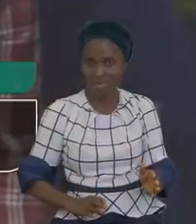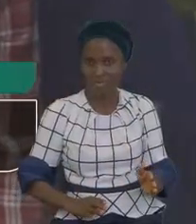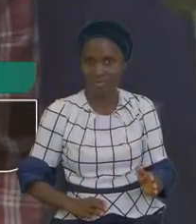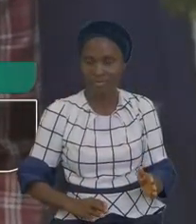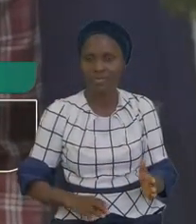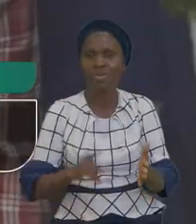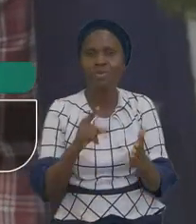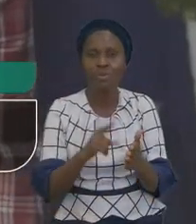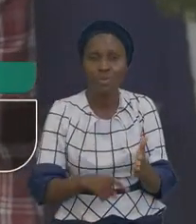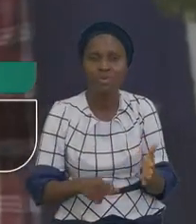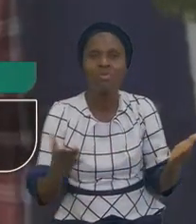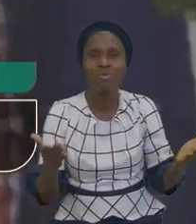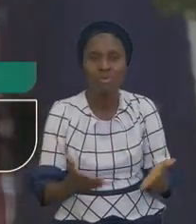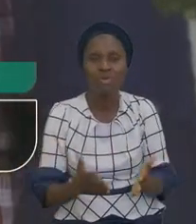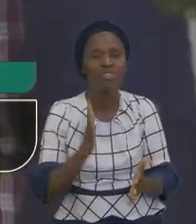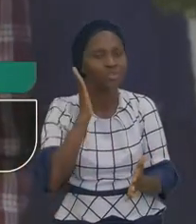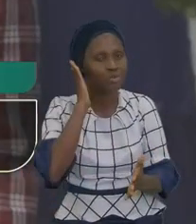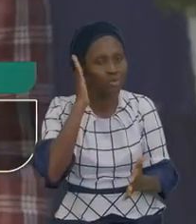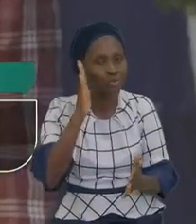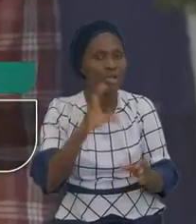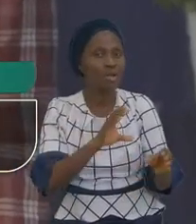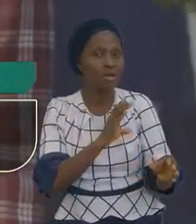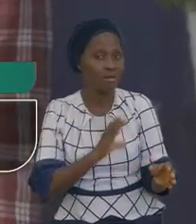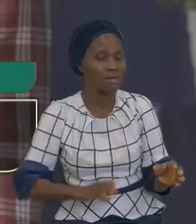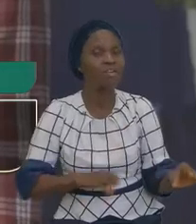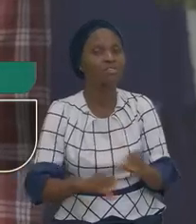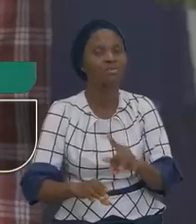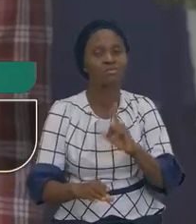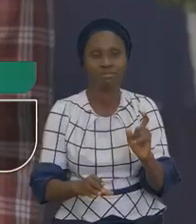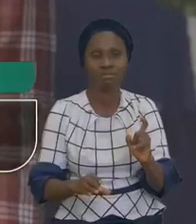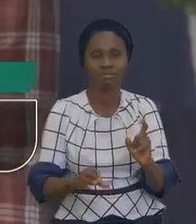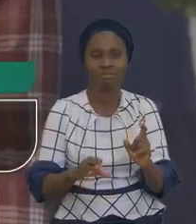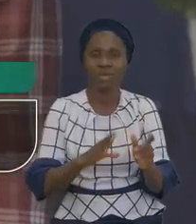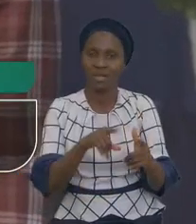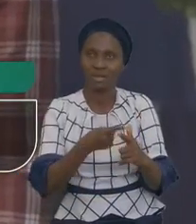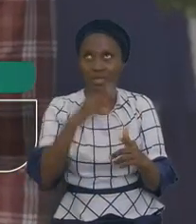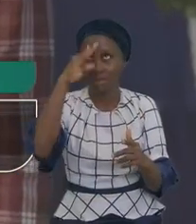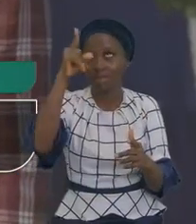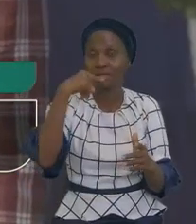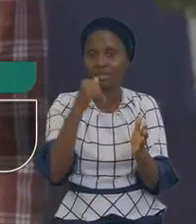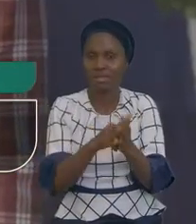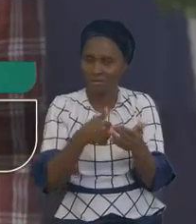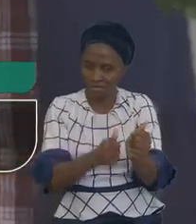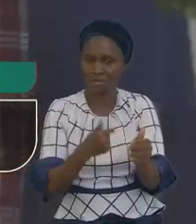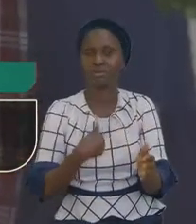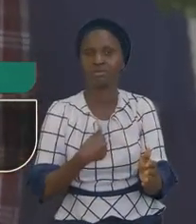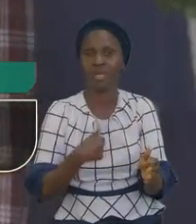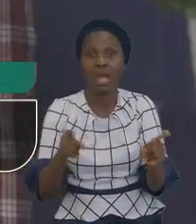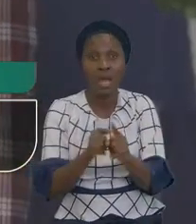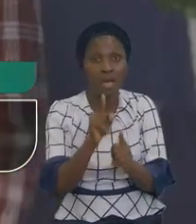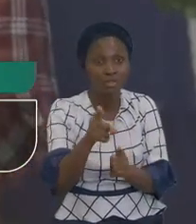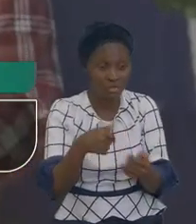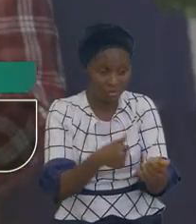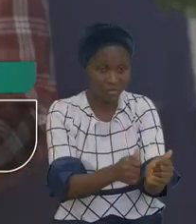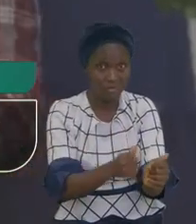Et il dit, suivez-moi. Comme tu suis son exemple, comme tu suis son modèle,